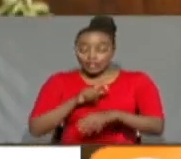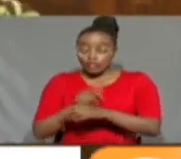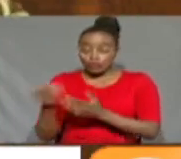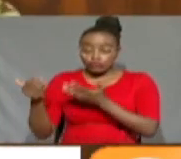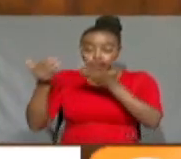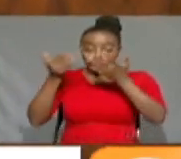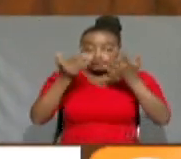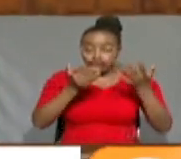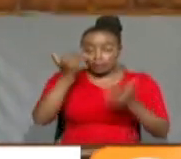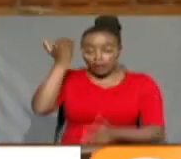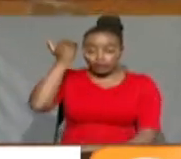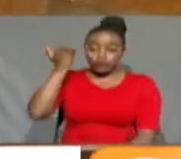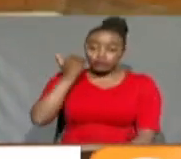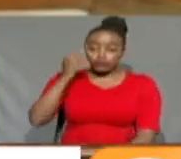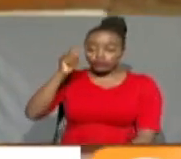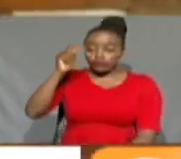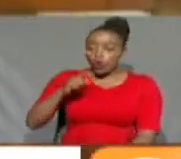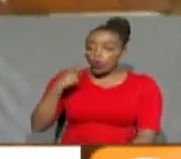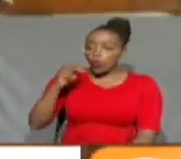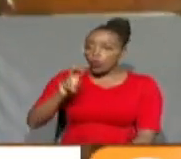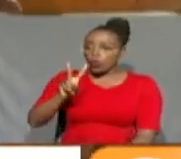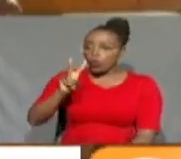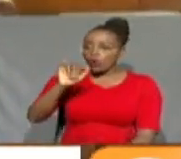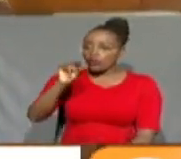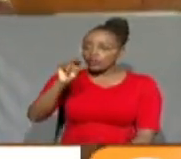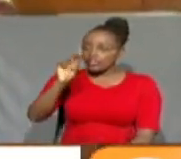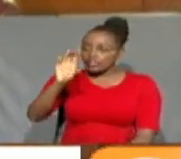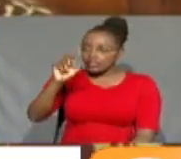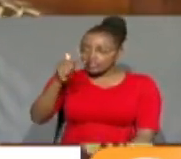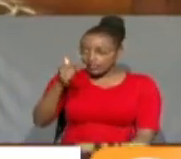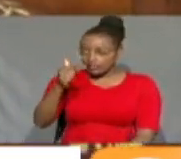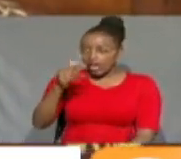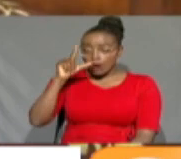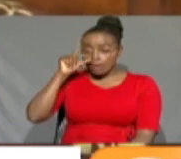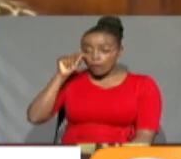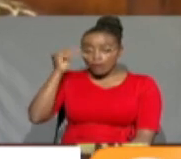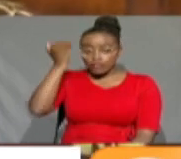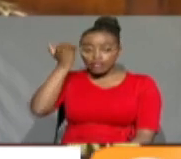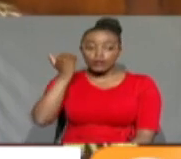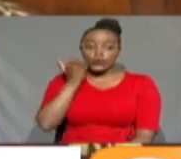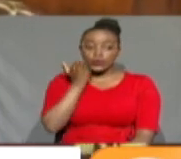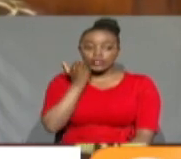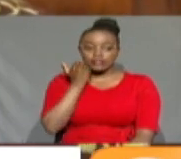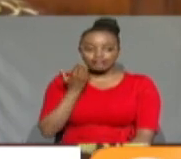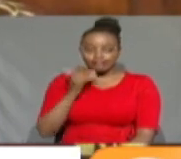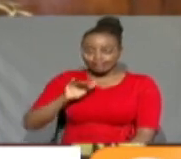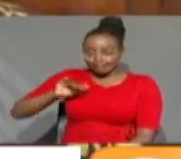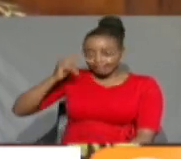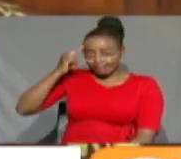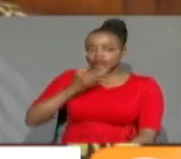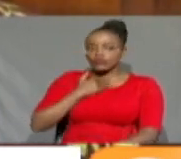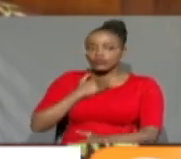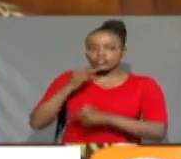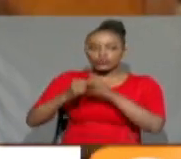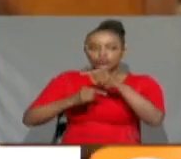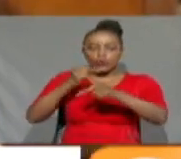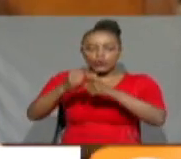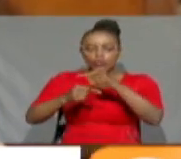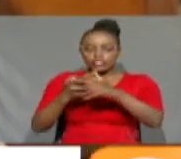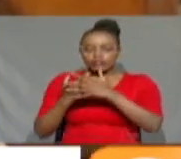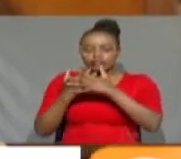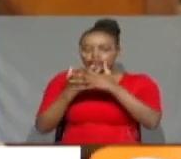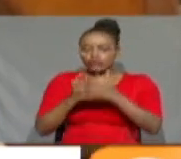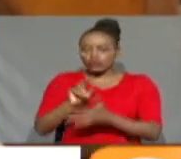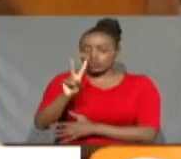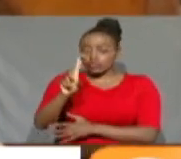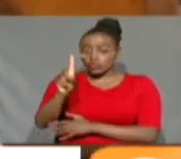Lipofikishwa mbele ya hakimu mkuu mkazi Vincent Adet katika mahakama ya Mombasa, upande wa mashtaka ulitaka kuendelea kumzuilia kwa